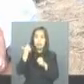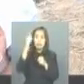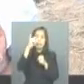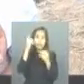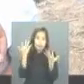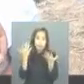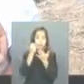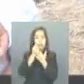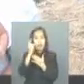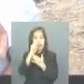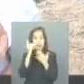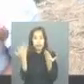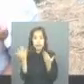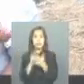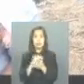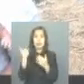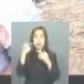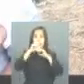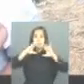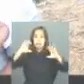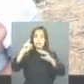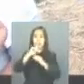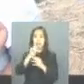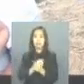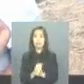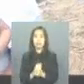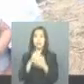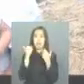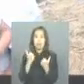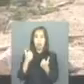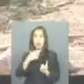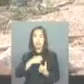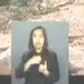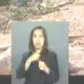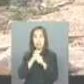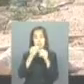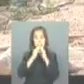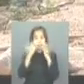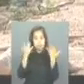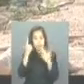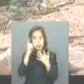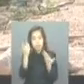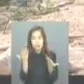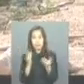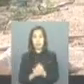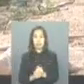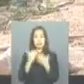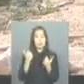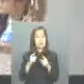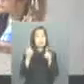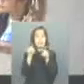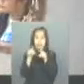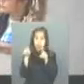ตีมาปลูกติดปลูกไปก็เพื่อต้องการนี่ไปสร้างบ้านตีไม้เนี่ย ไม่แตกต่างจากบ้าน